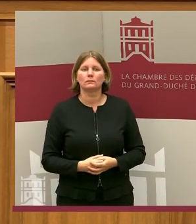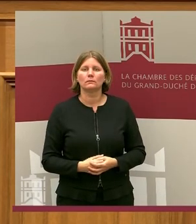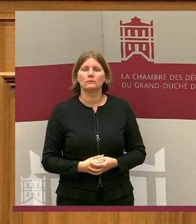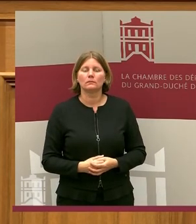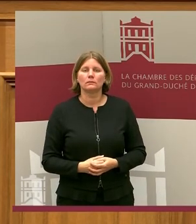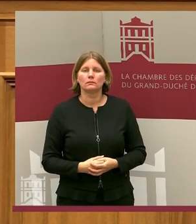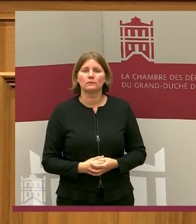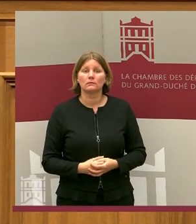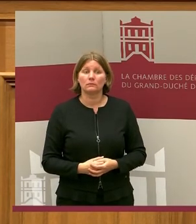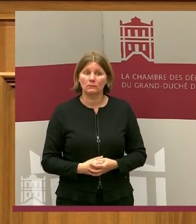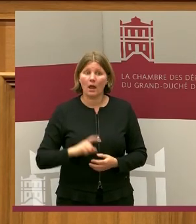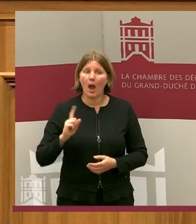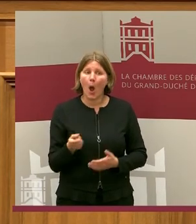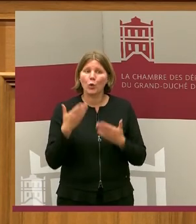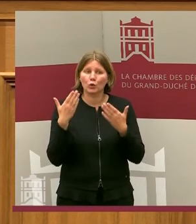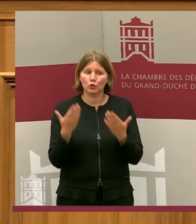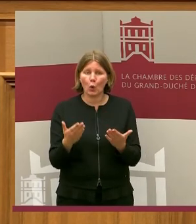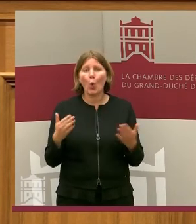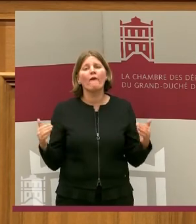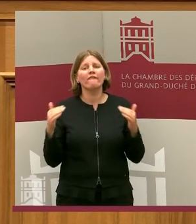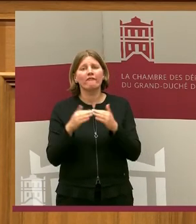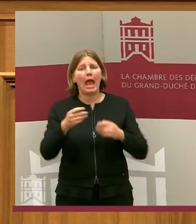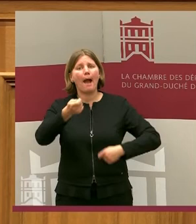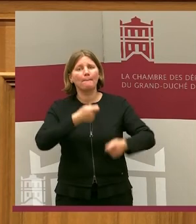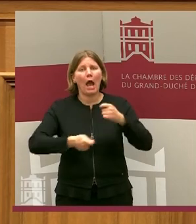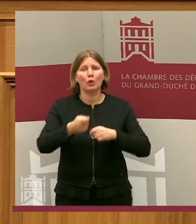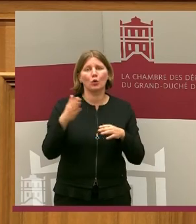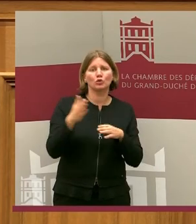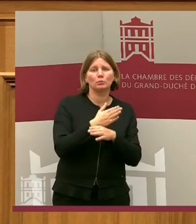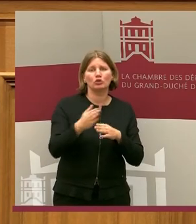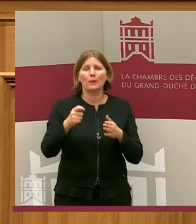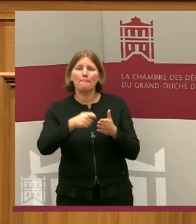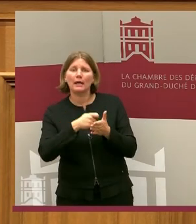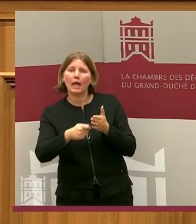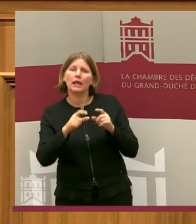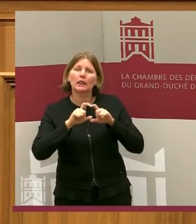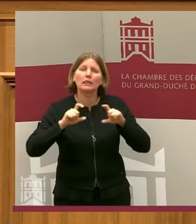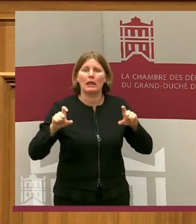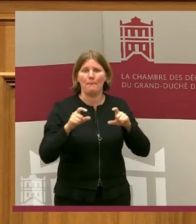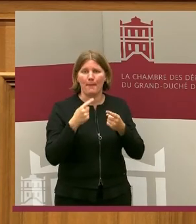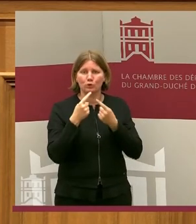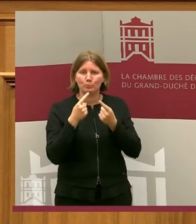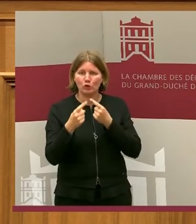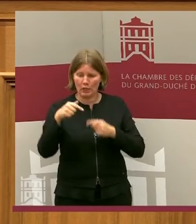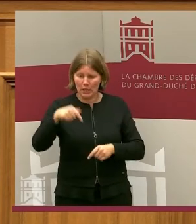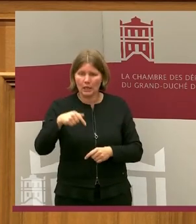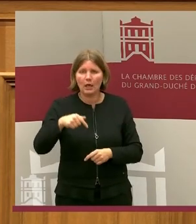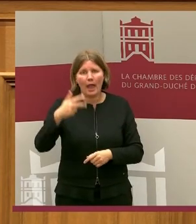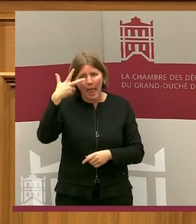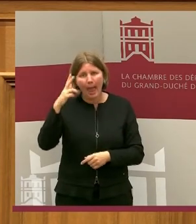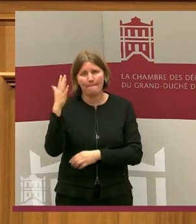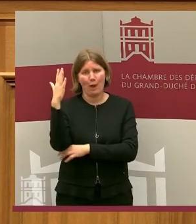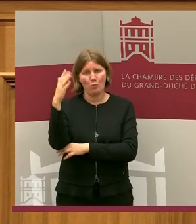Ja, auch das könnte man einmal über die Fairbehandlung zwischen den Parteien thematisieren, Herr Baum, da den Heilbannen das Pferdespur